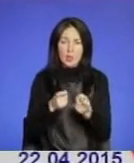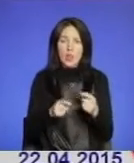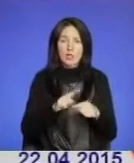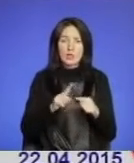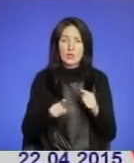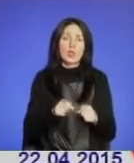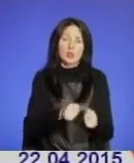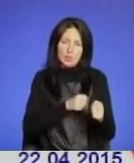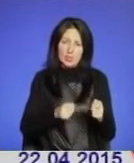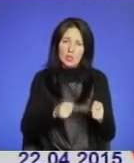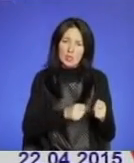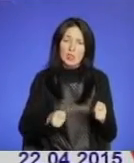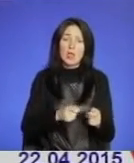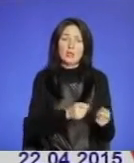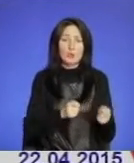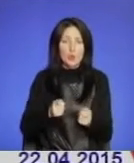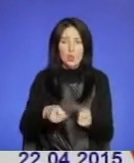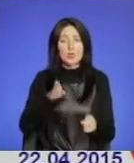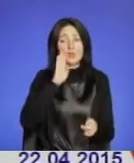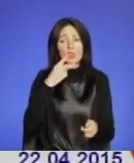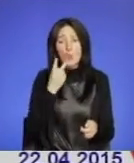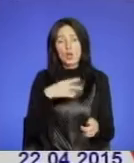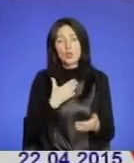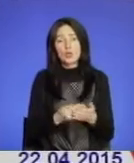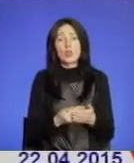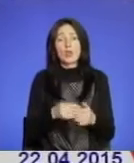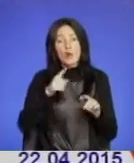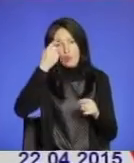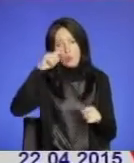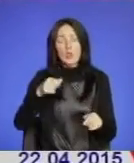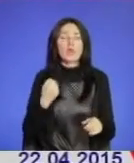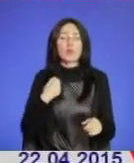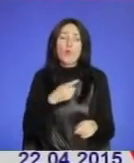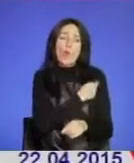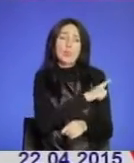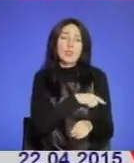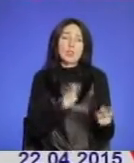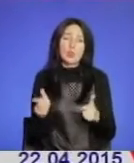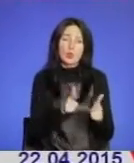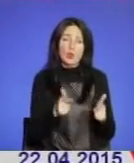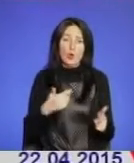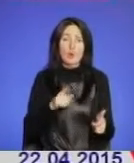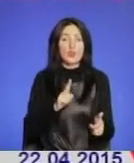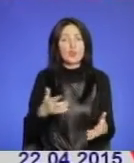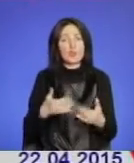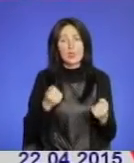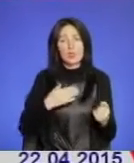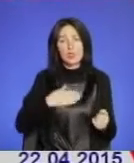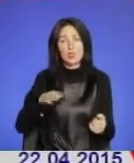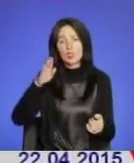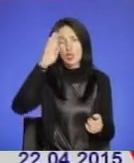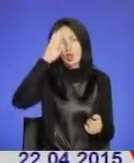складання зброї. Дівчата покажуть свої вміння у військово-медичній підготовці. Напевно, щоб підтримати наших хлопців зі